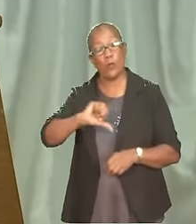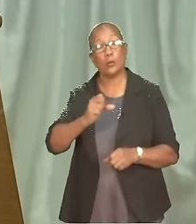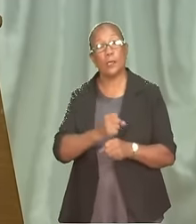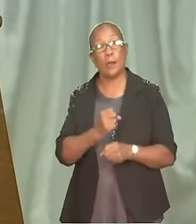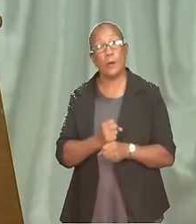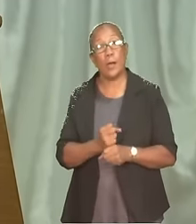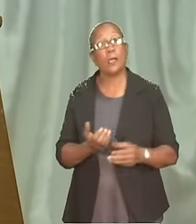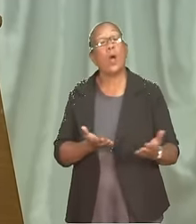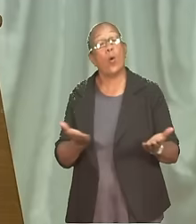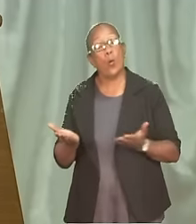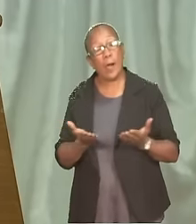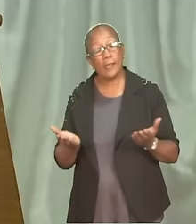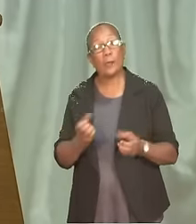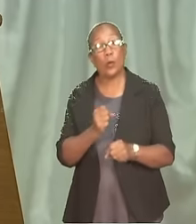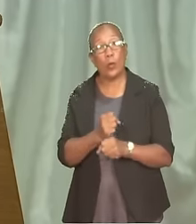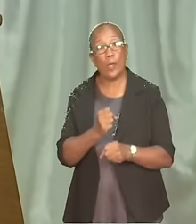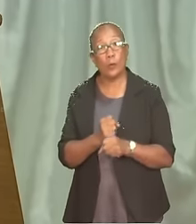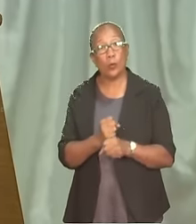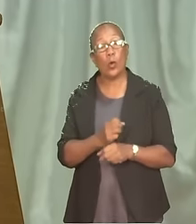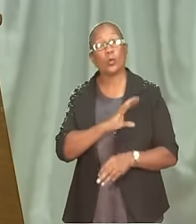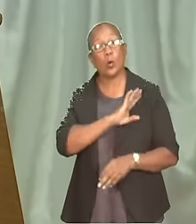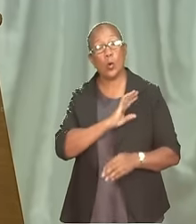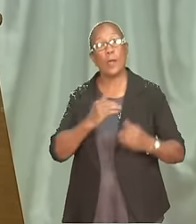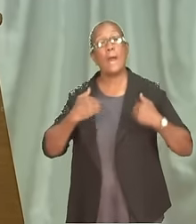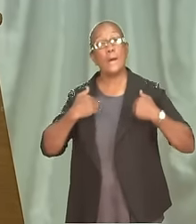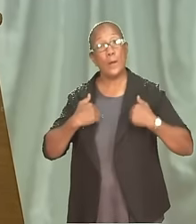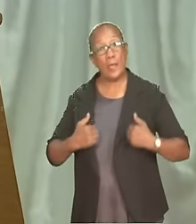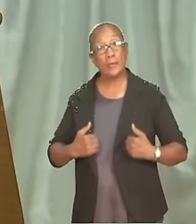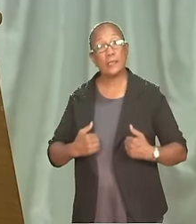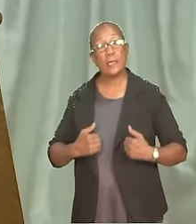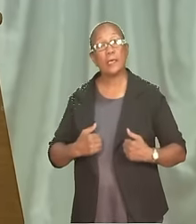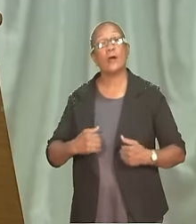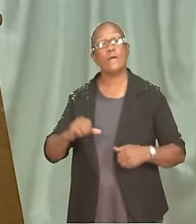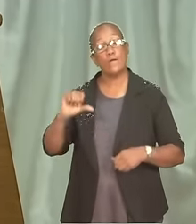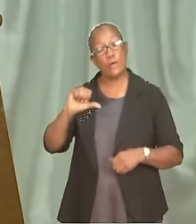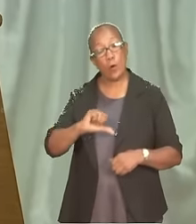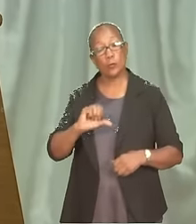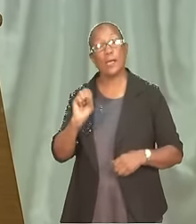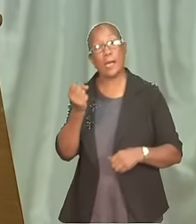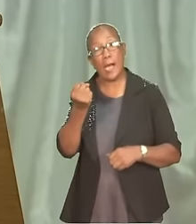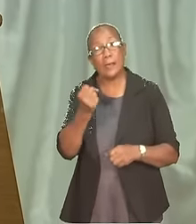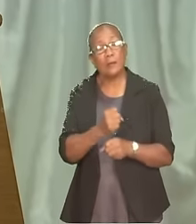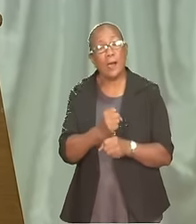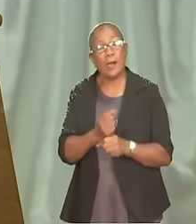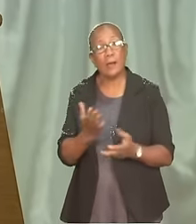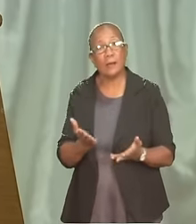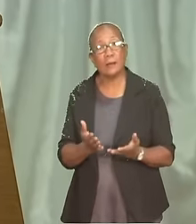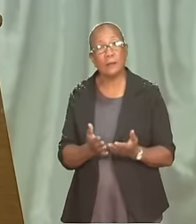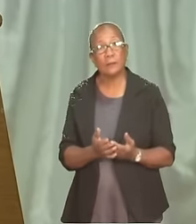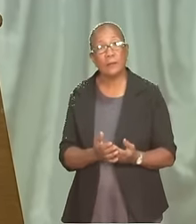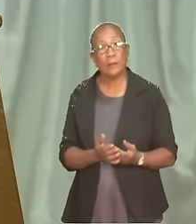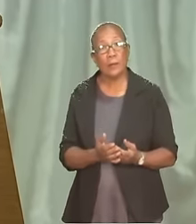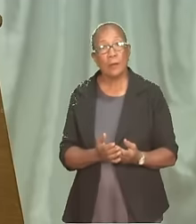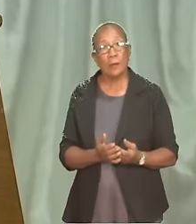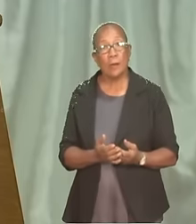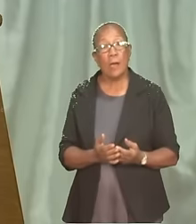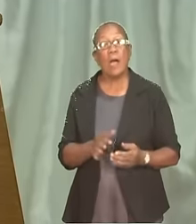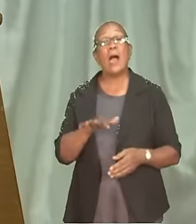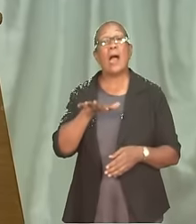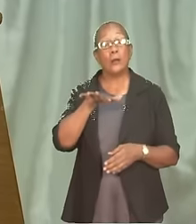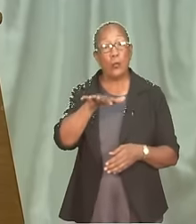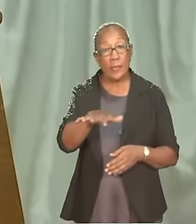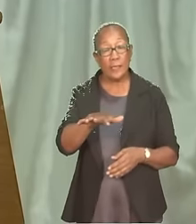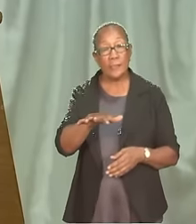er gewerkt wordt, kunnen er ook menselijke fouten gemaakt worden. Graag aanwezigen. Het is